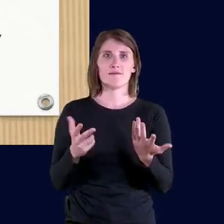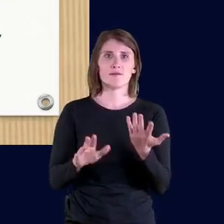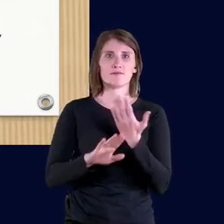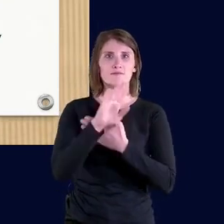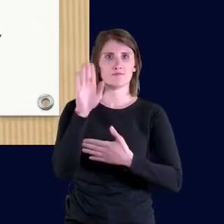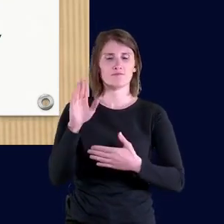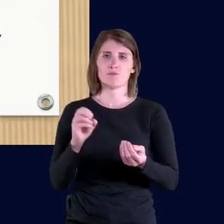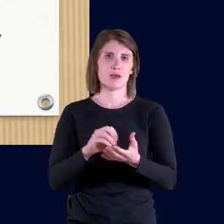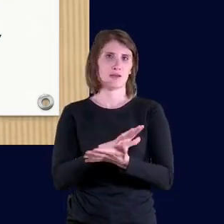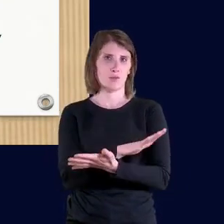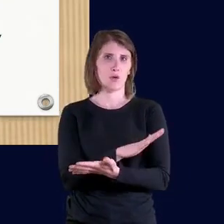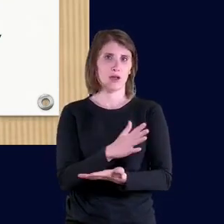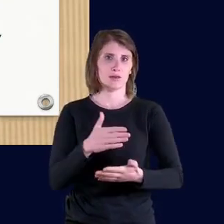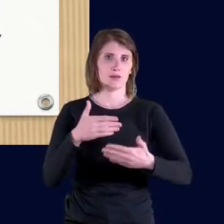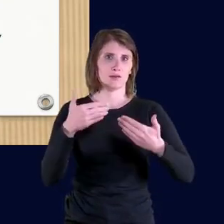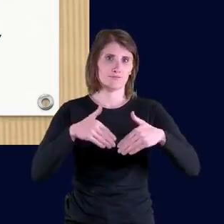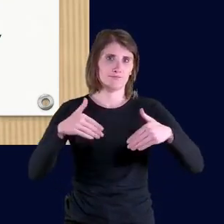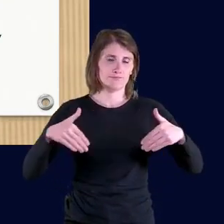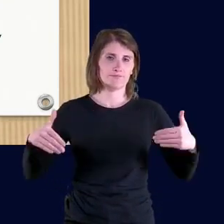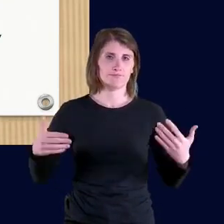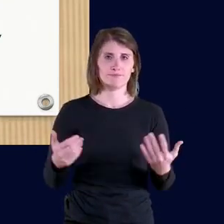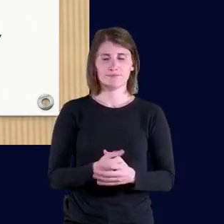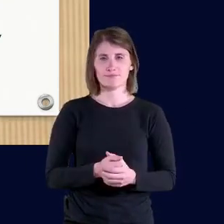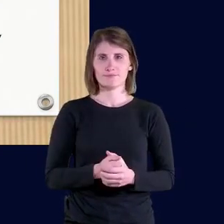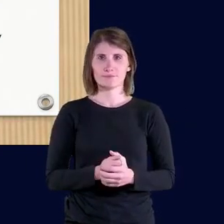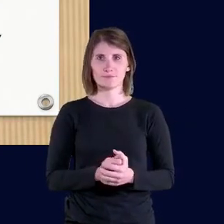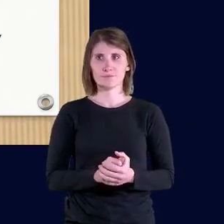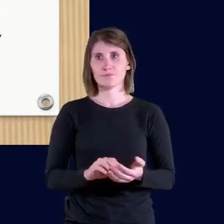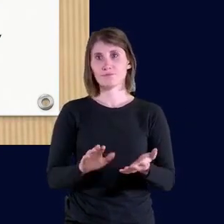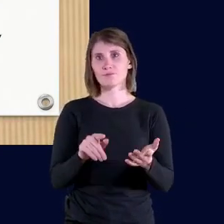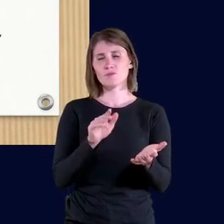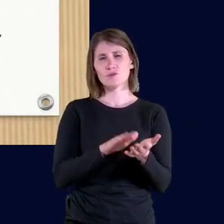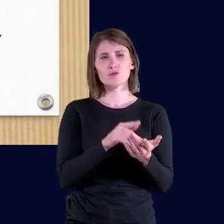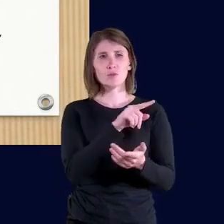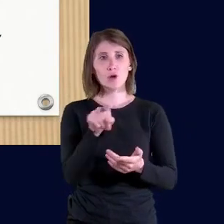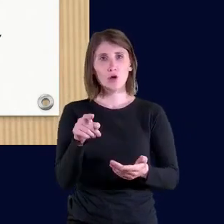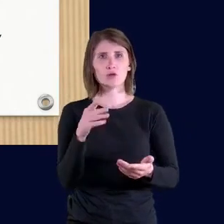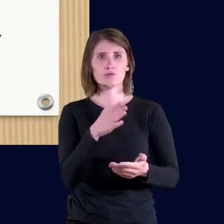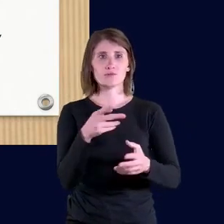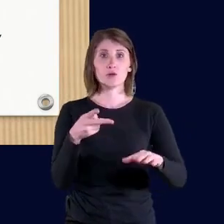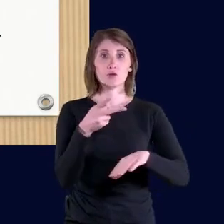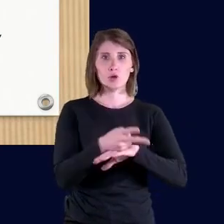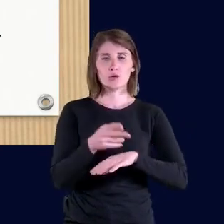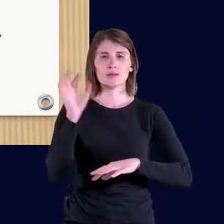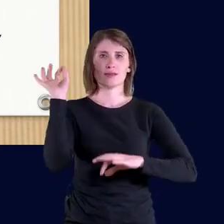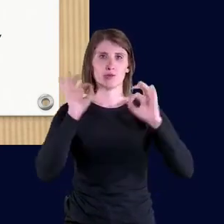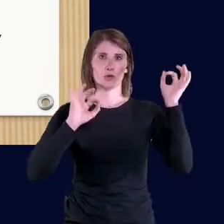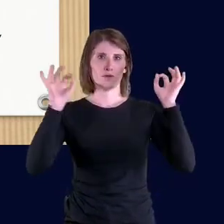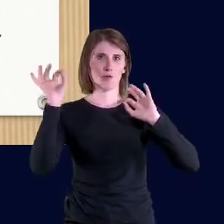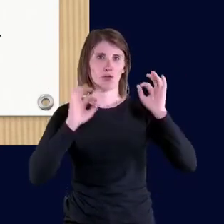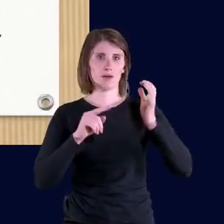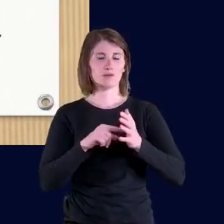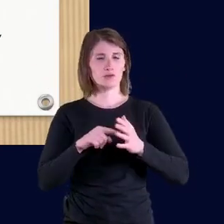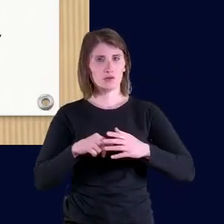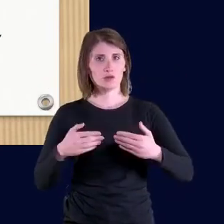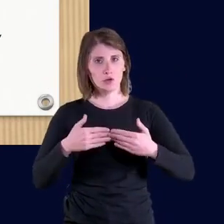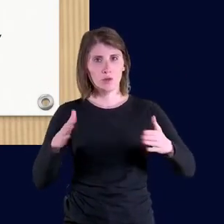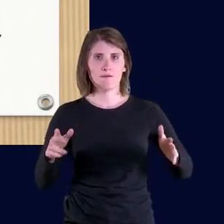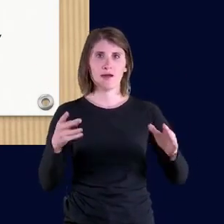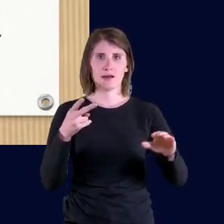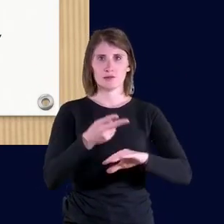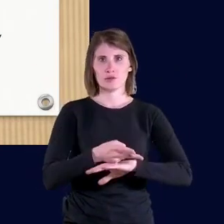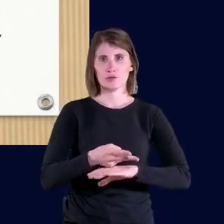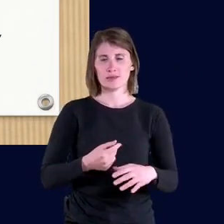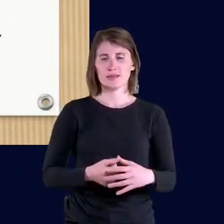będzie dostępny za darmo tutaj przede wszystkim chodziło o to żeby oni mieli Dostęp do tych źródeł informacji które są w otwartym dostępie